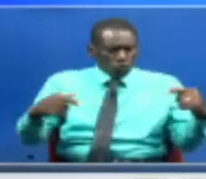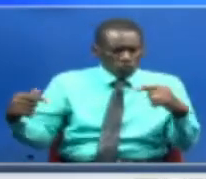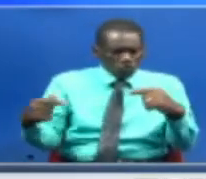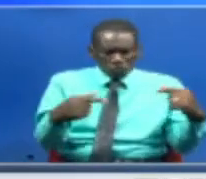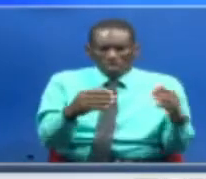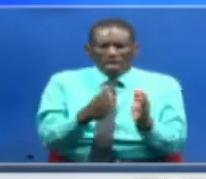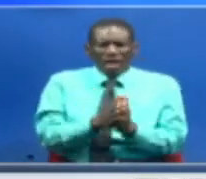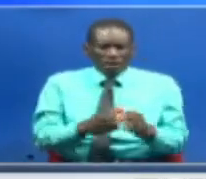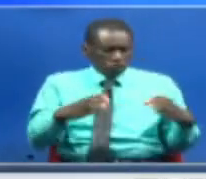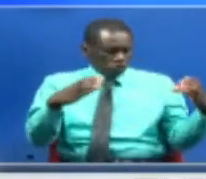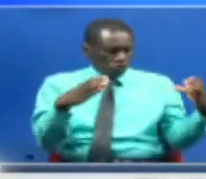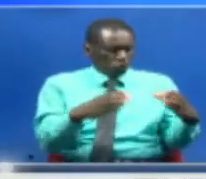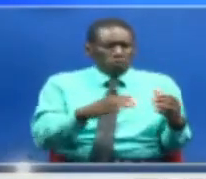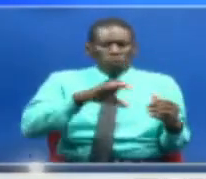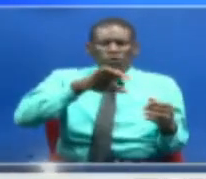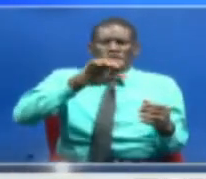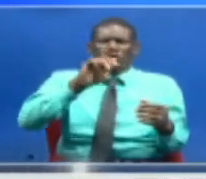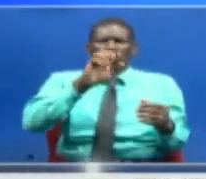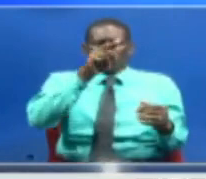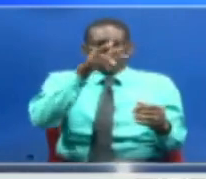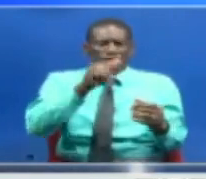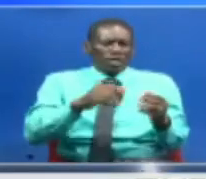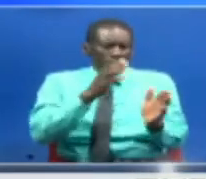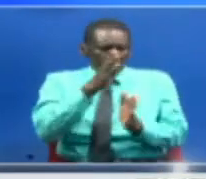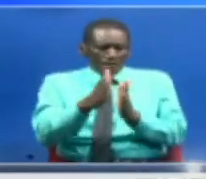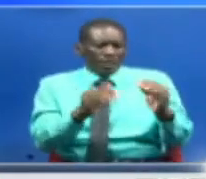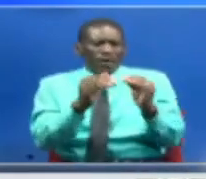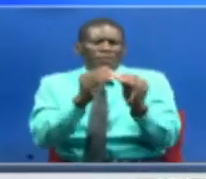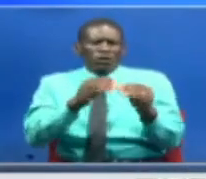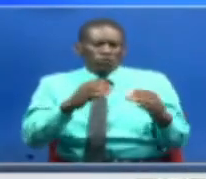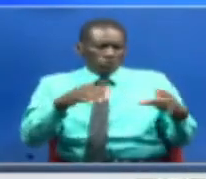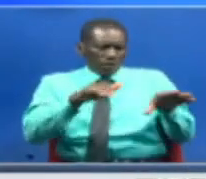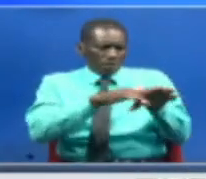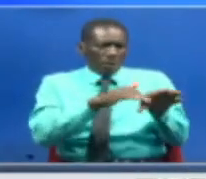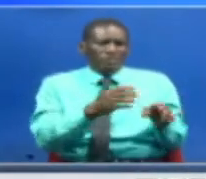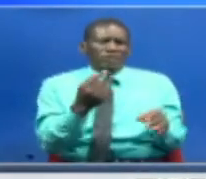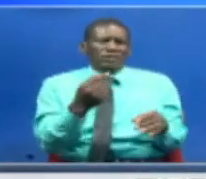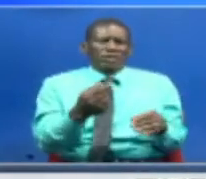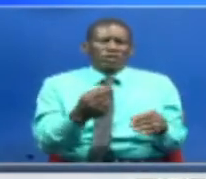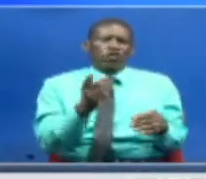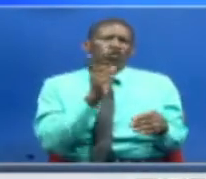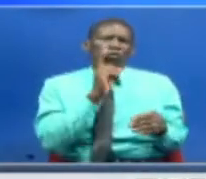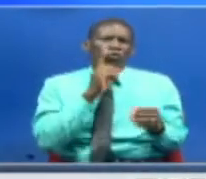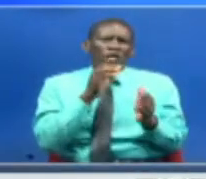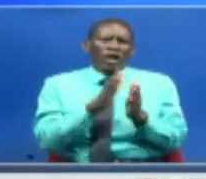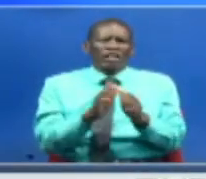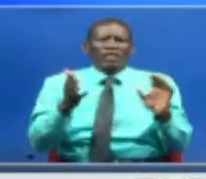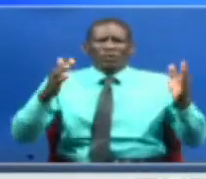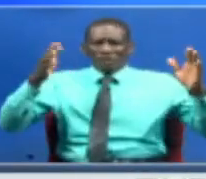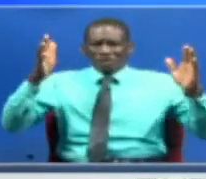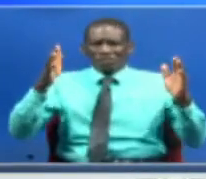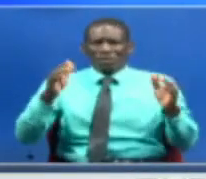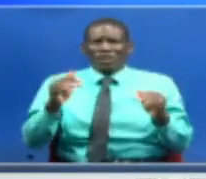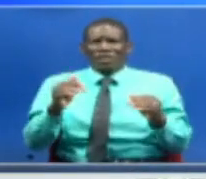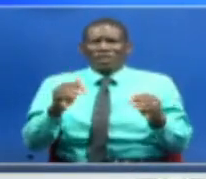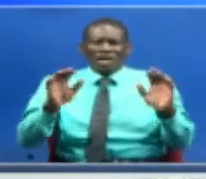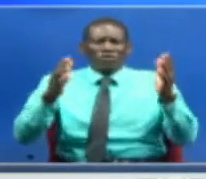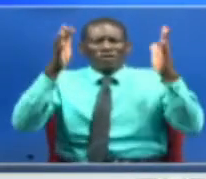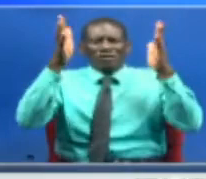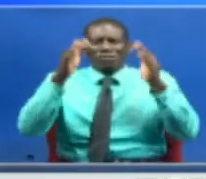mkutano wa kamati kuu ya chama hapo kesho ambao pia utamsherekea rais mstaafu Uhuru Kenyatta siku yake ya